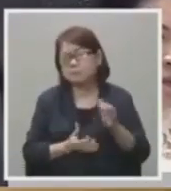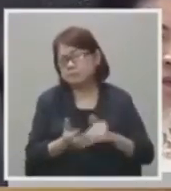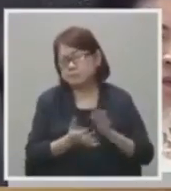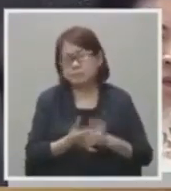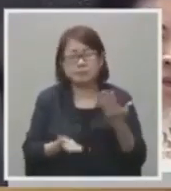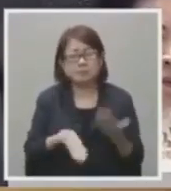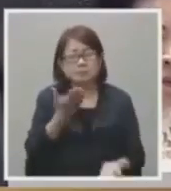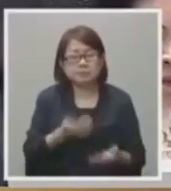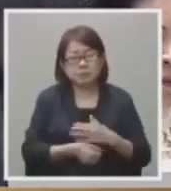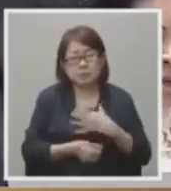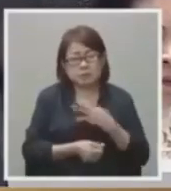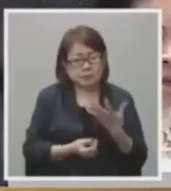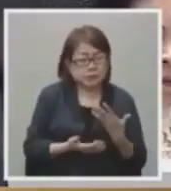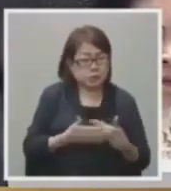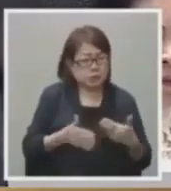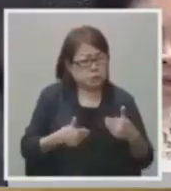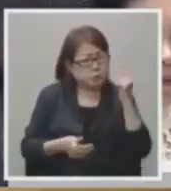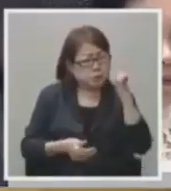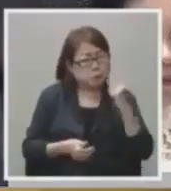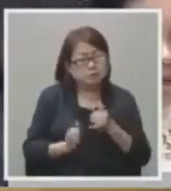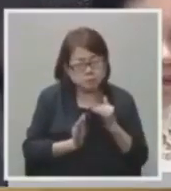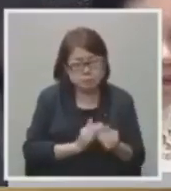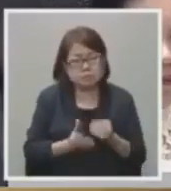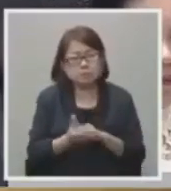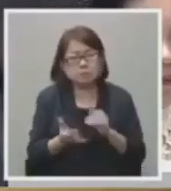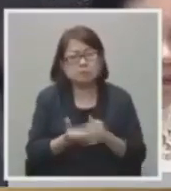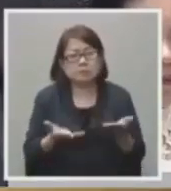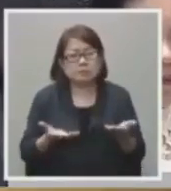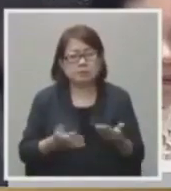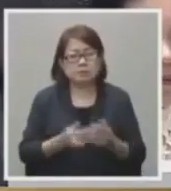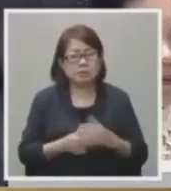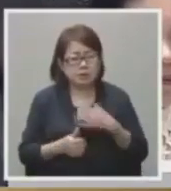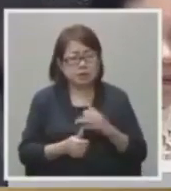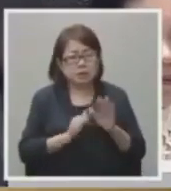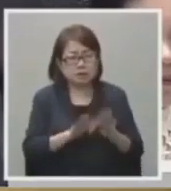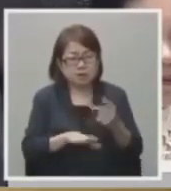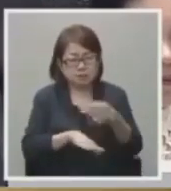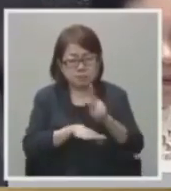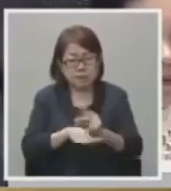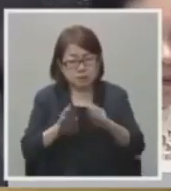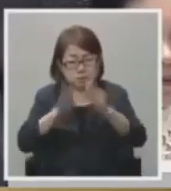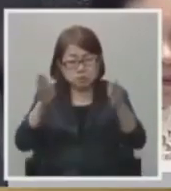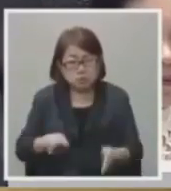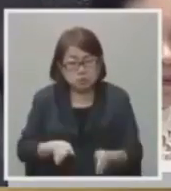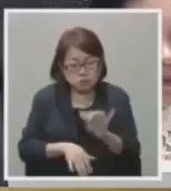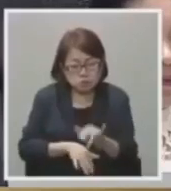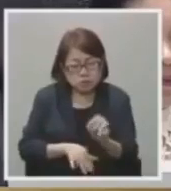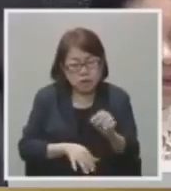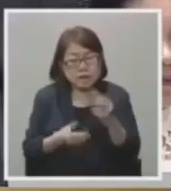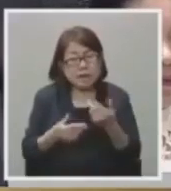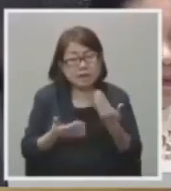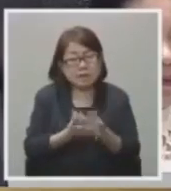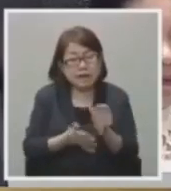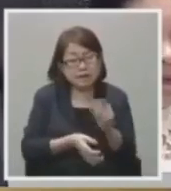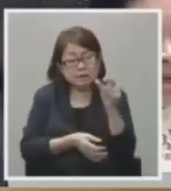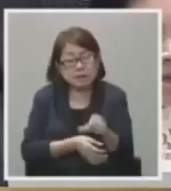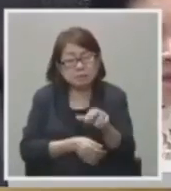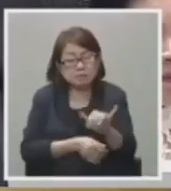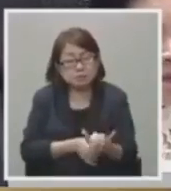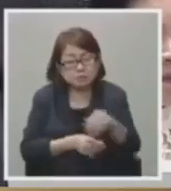ที่ล่อใจหน่อยก็ไปท่านประธานผมจะฝากท่านดูตู้สล็อตที่อุบลอีกครั้งหนึ่งครับเริ่มตั้งแต่ภาพที่1ที่2